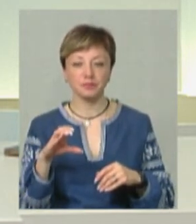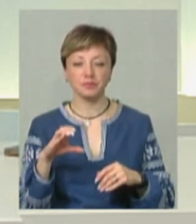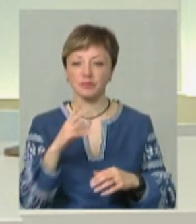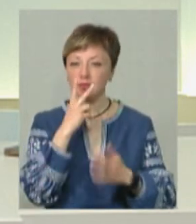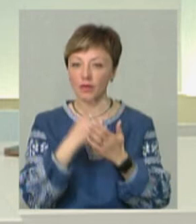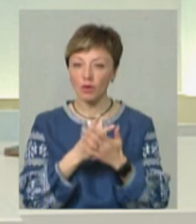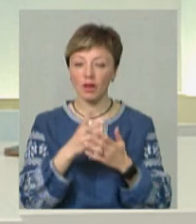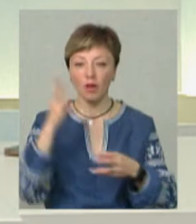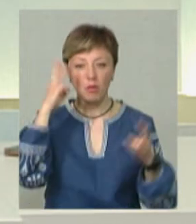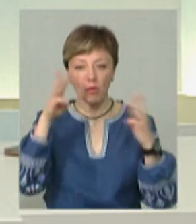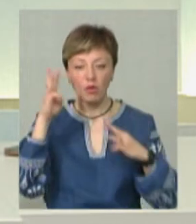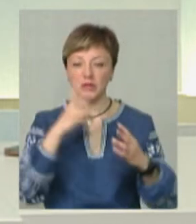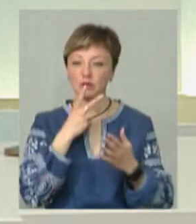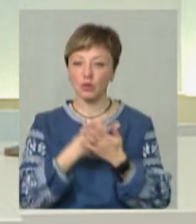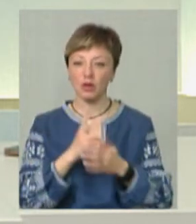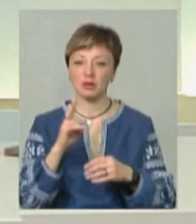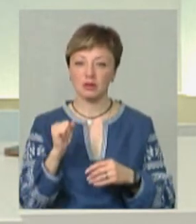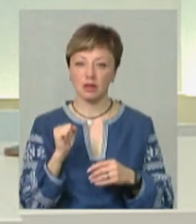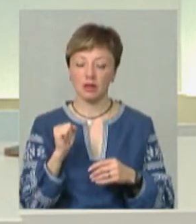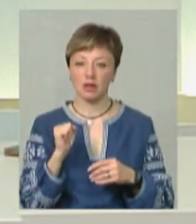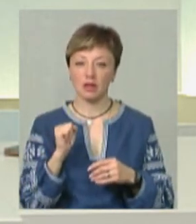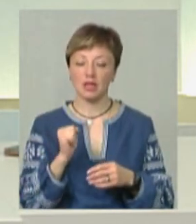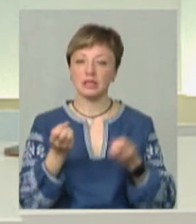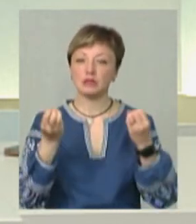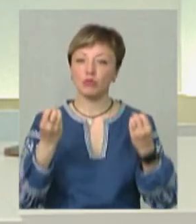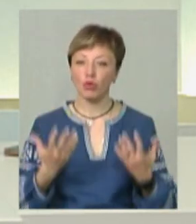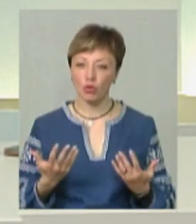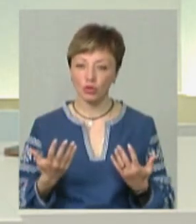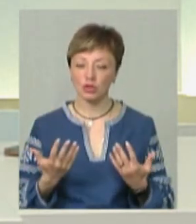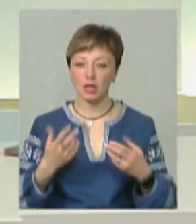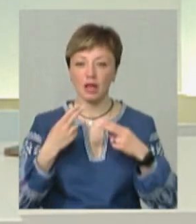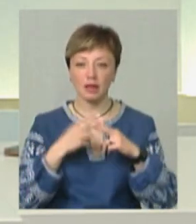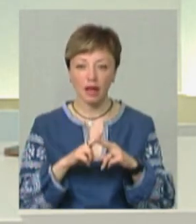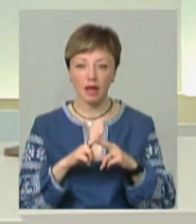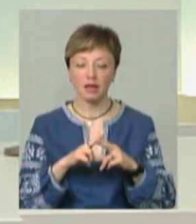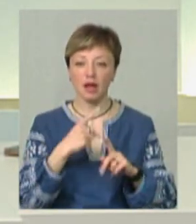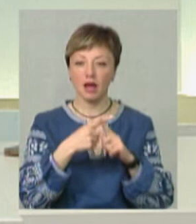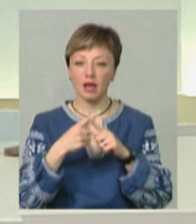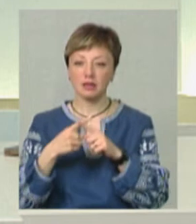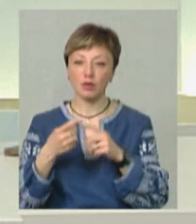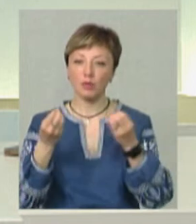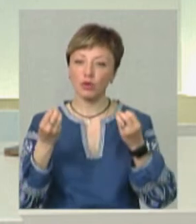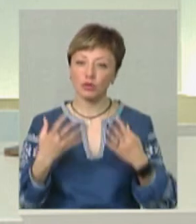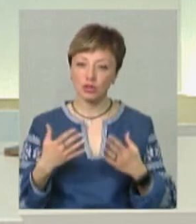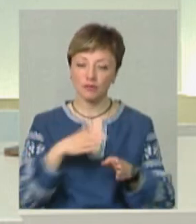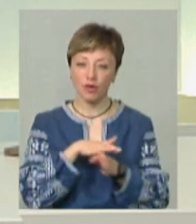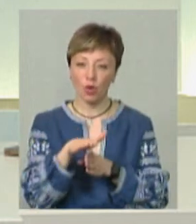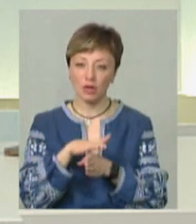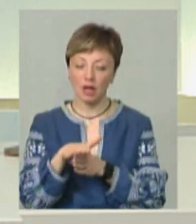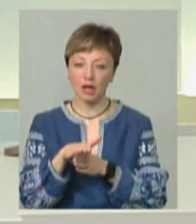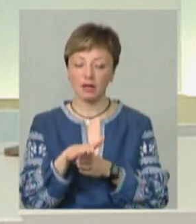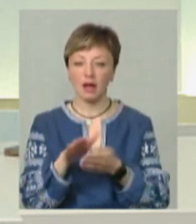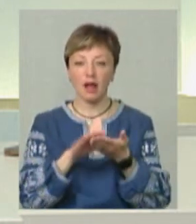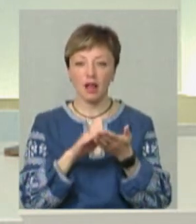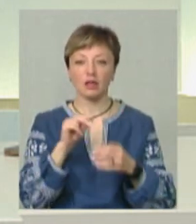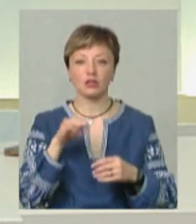огляду на віяння моди, з огляду на спрощення технік, тому що хрестик простіша у виконанні і гладь,